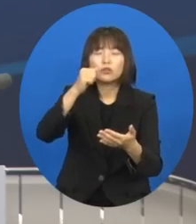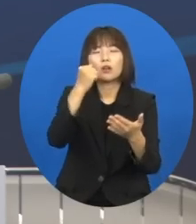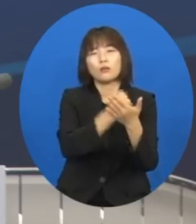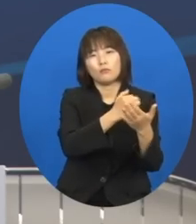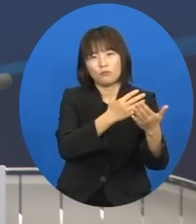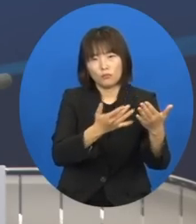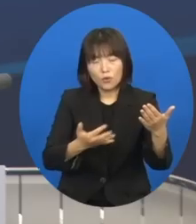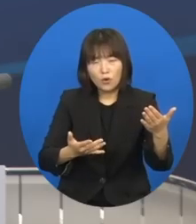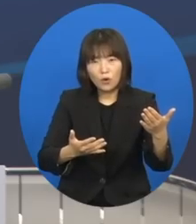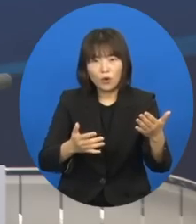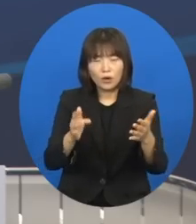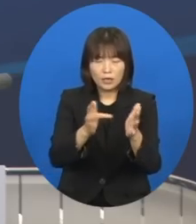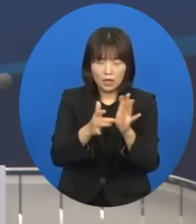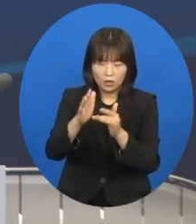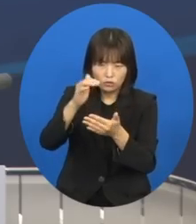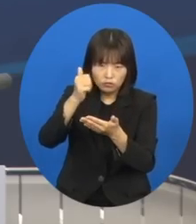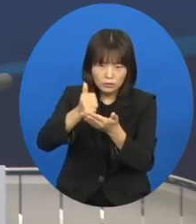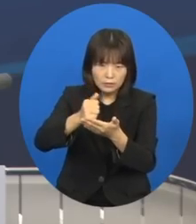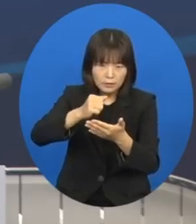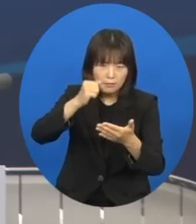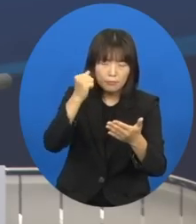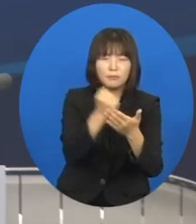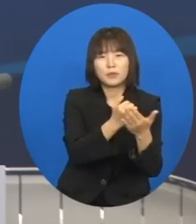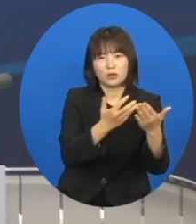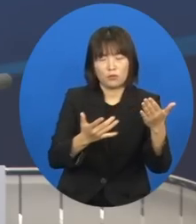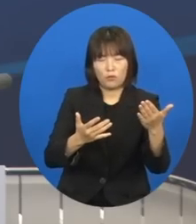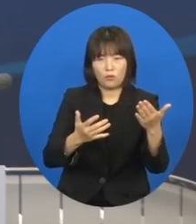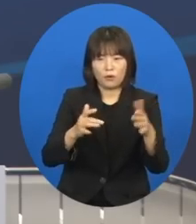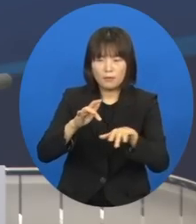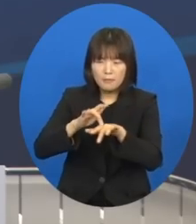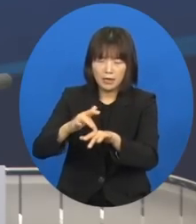대단한지, 예수의 피로 그 마귀를 대적하는 거예요.